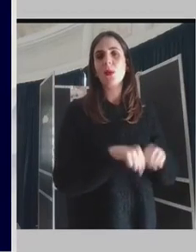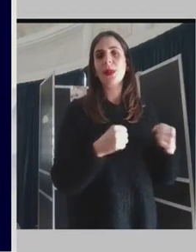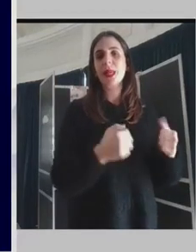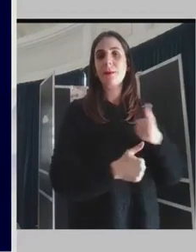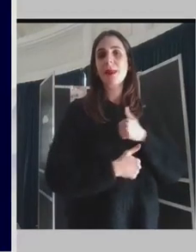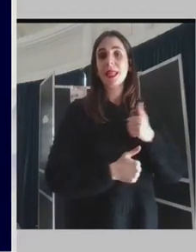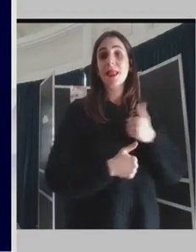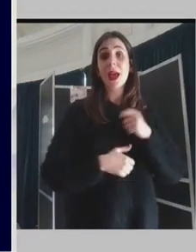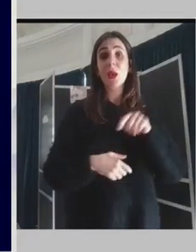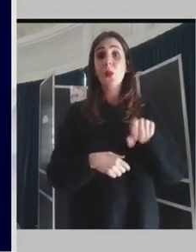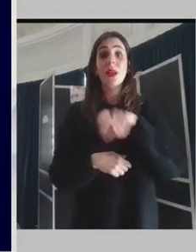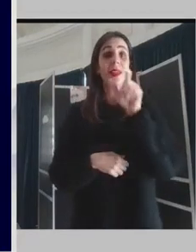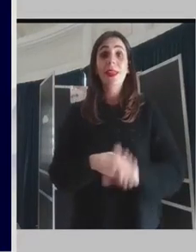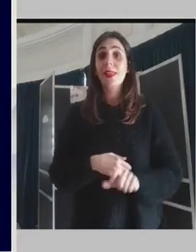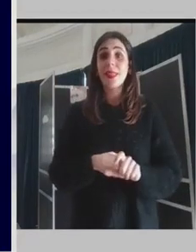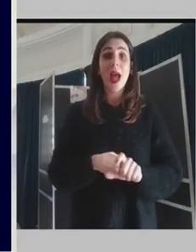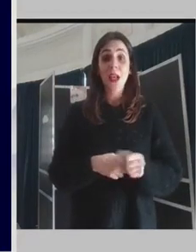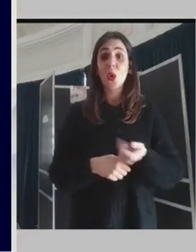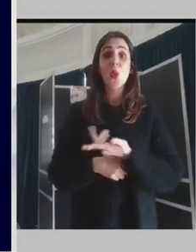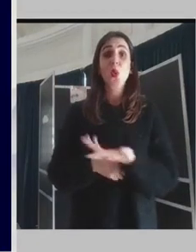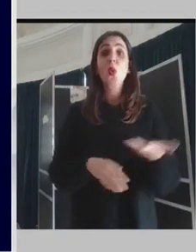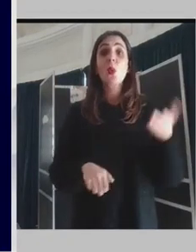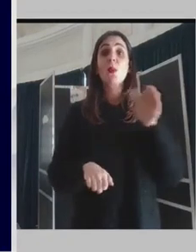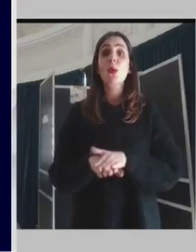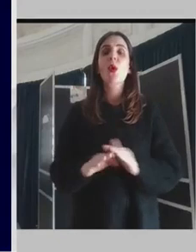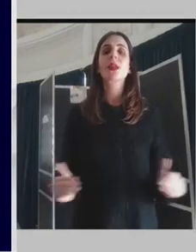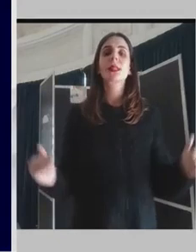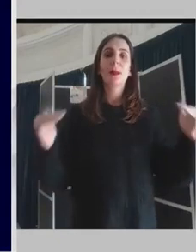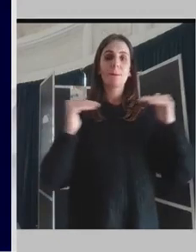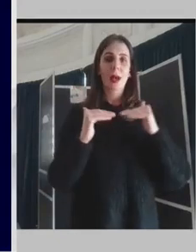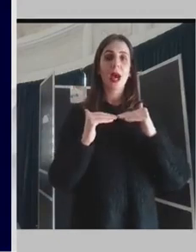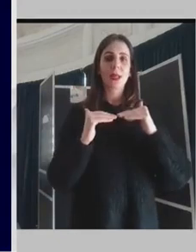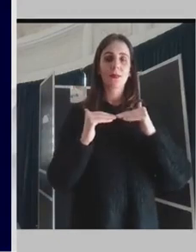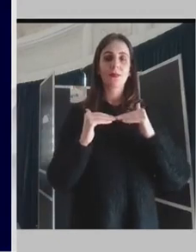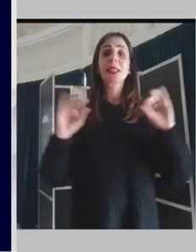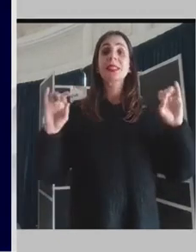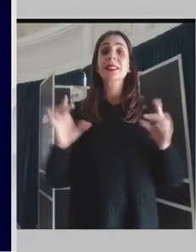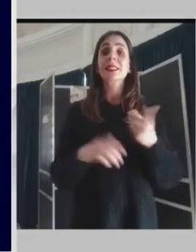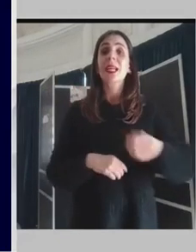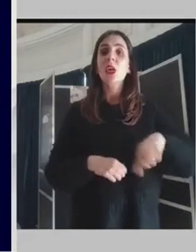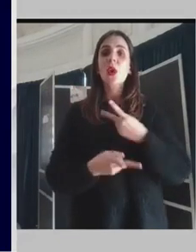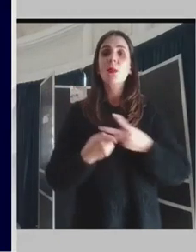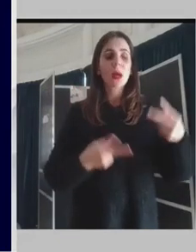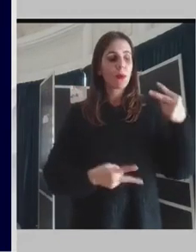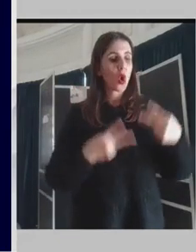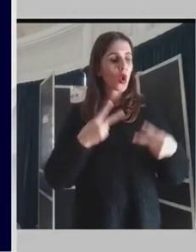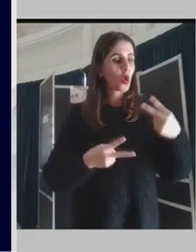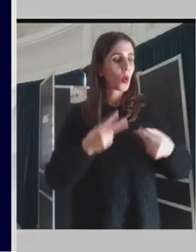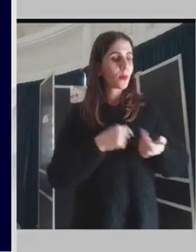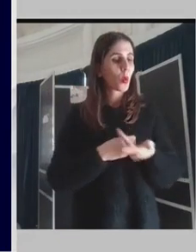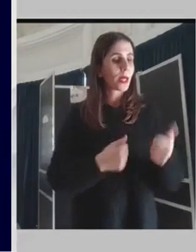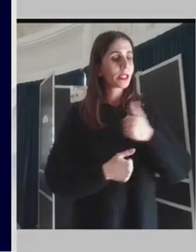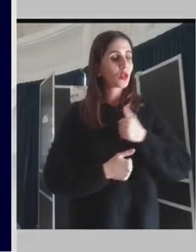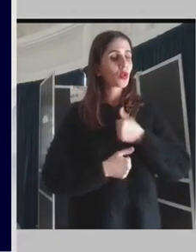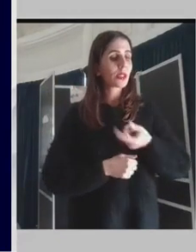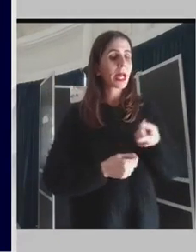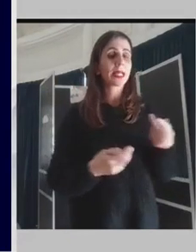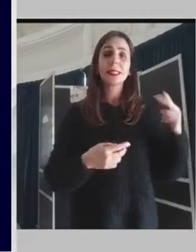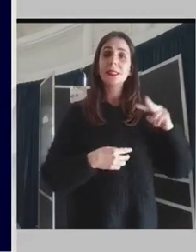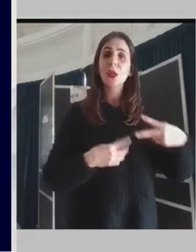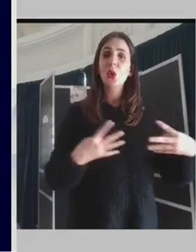dei 5 anni della Seconda Guerra Mondiale. Cioè, se noi contiamo i soli italiani morti nella Seconda Guerra Mondiale